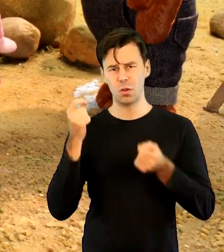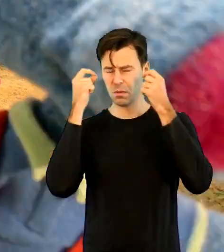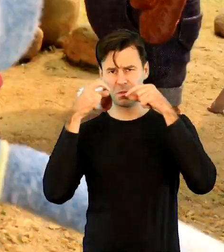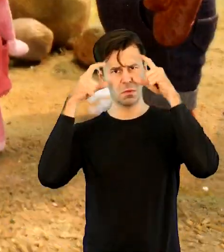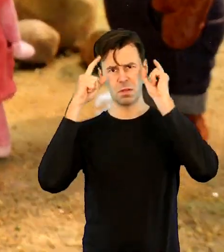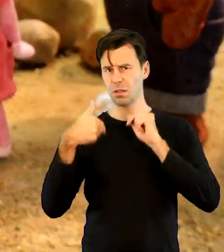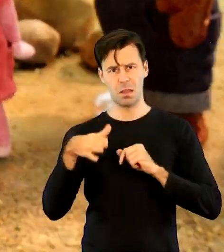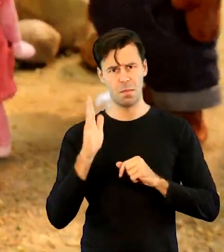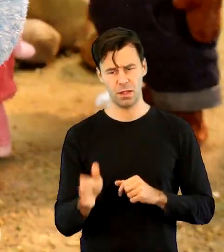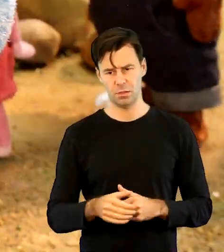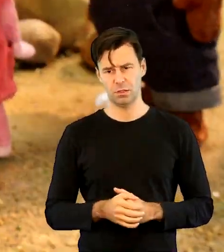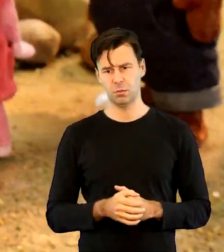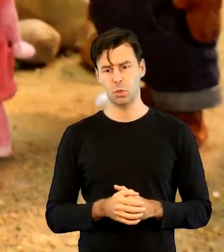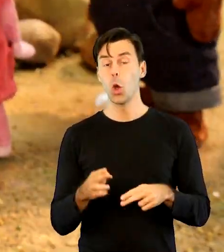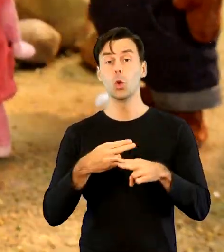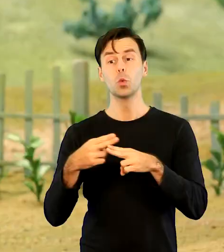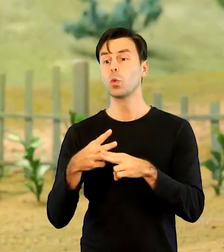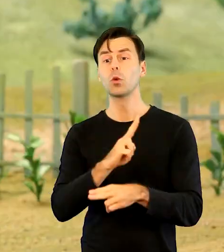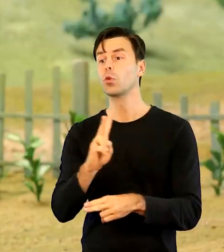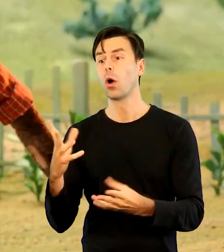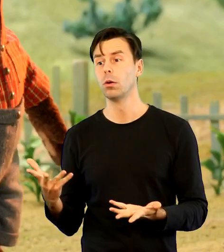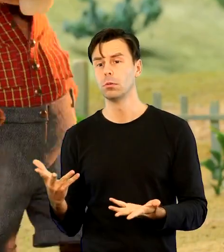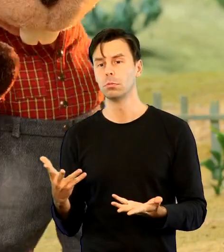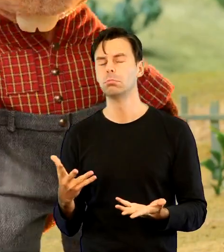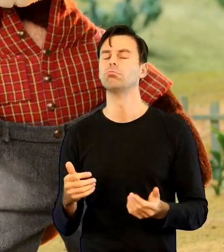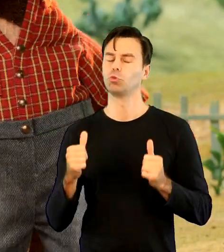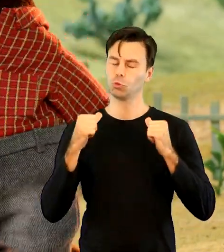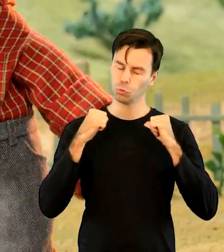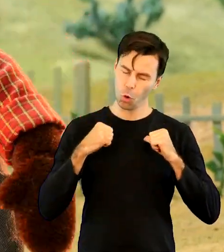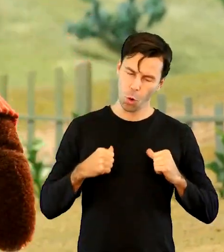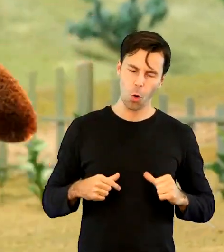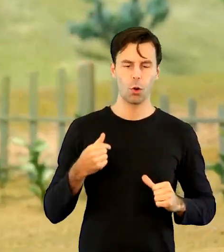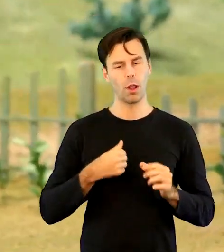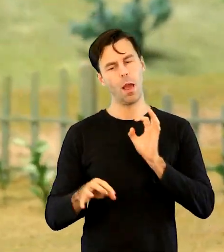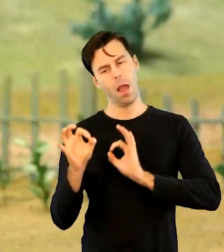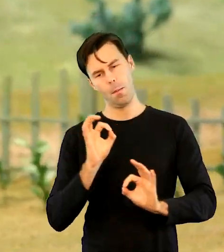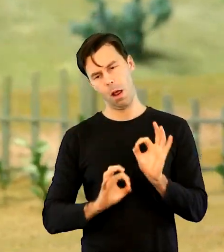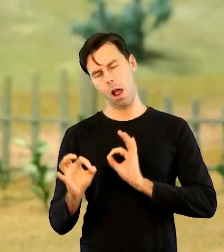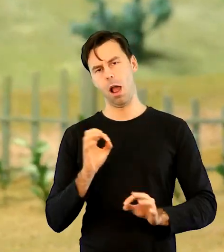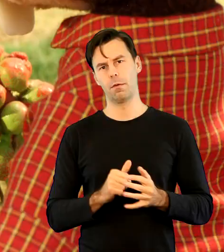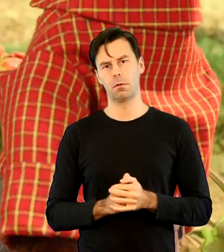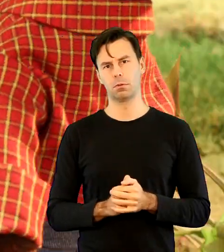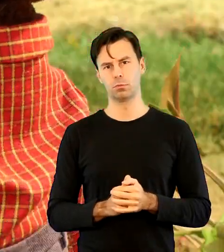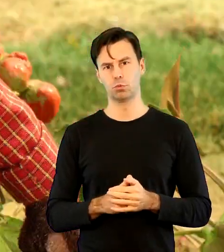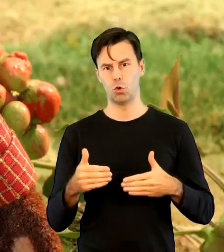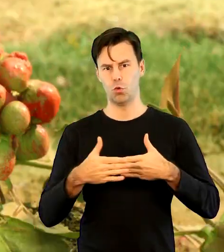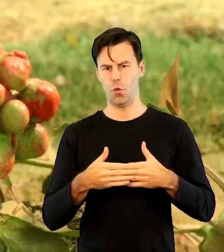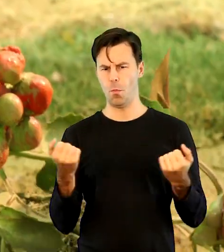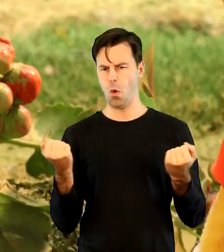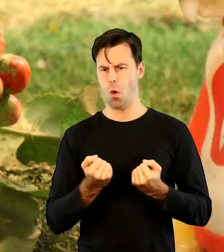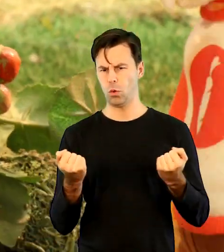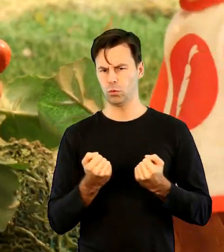będzie niespodzianki. Przepraszam, czy jest tu jakiś ślusarz? Spokojnie, wszystko da się zrobić. Ale